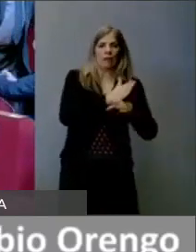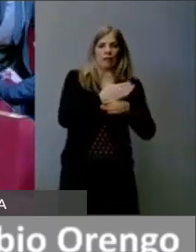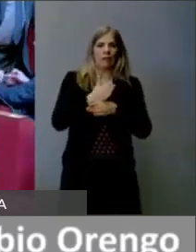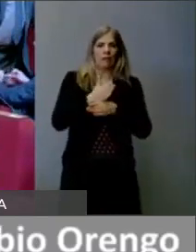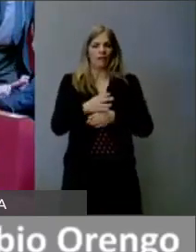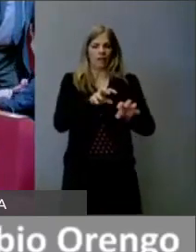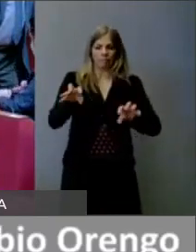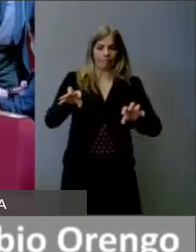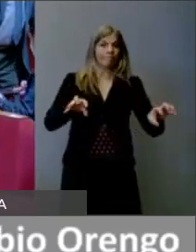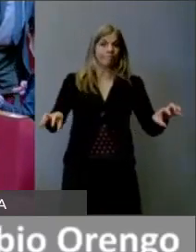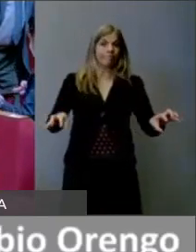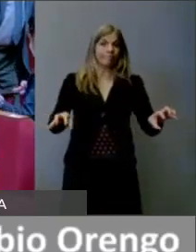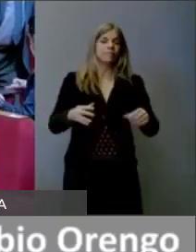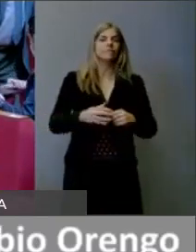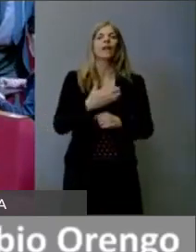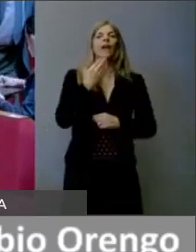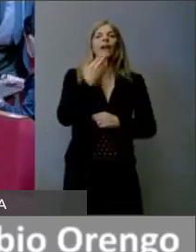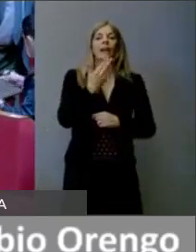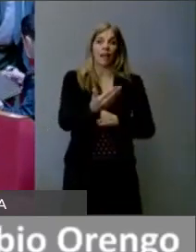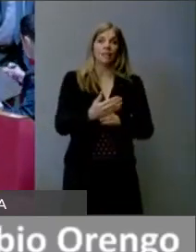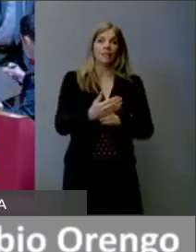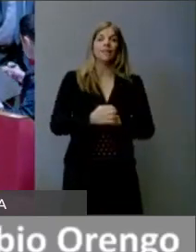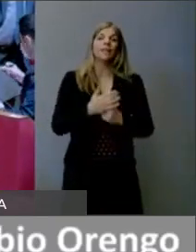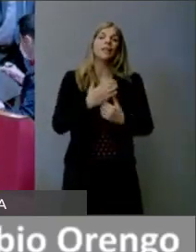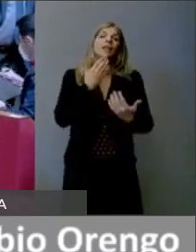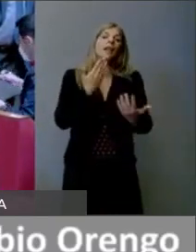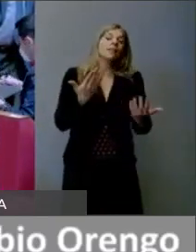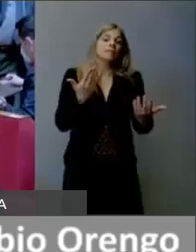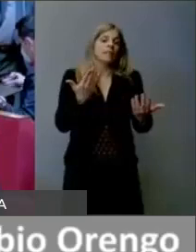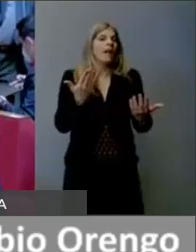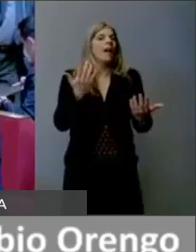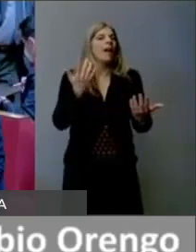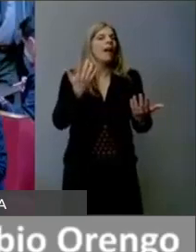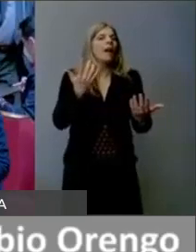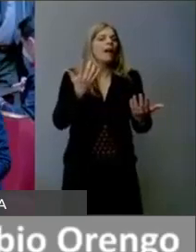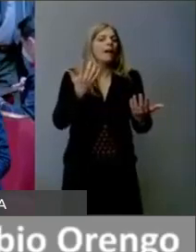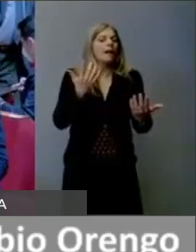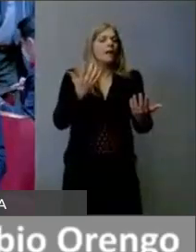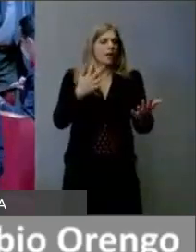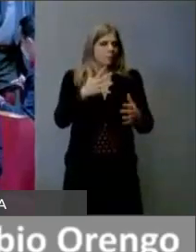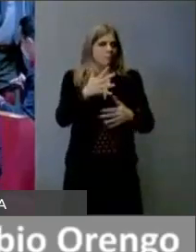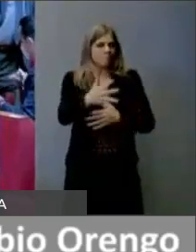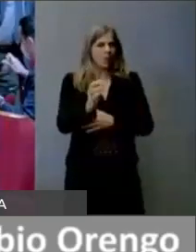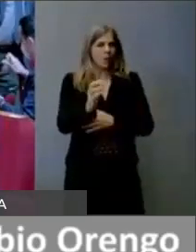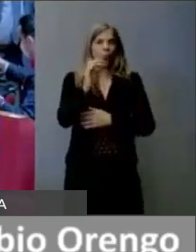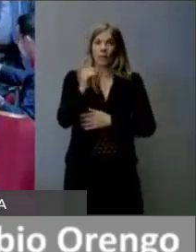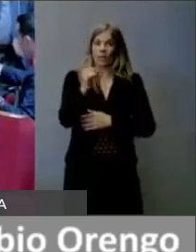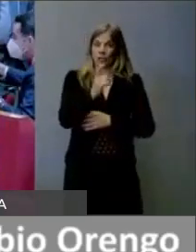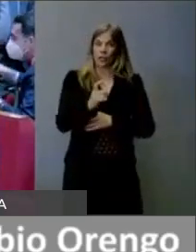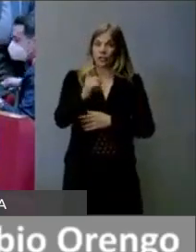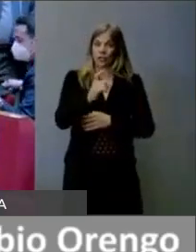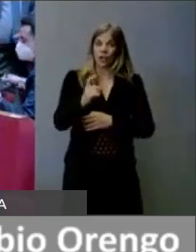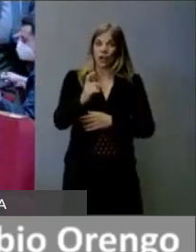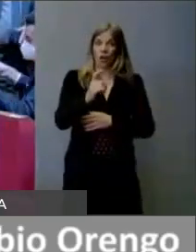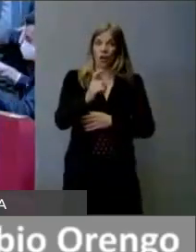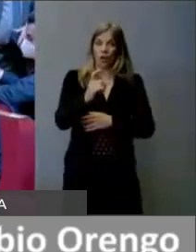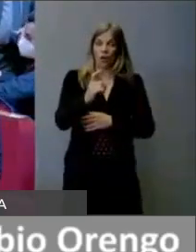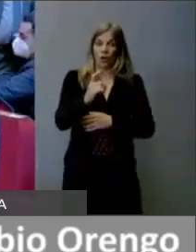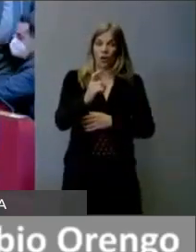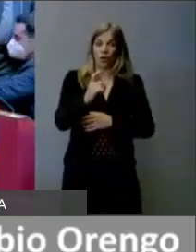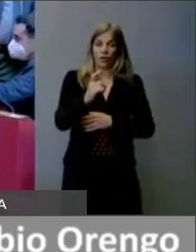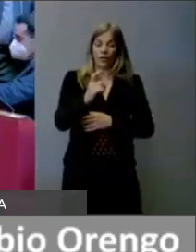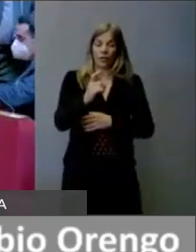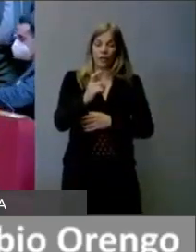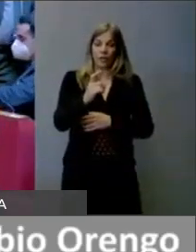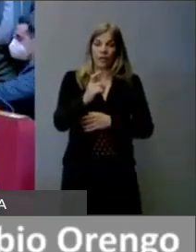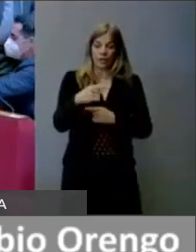Val Bisagno. Grazie, comunque eventualmente come al solito mi farò carico tra una quindicina di giorni di sapere eventualmente quali saranno